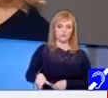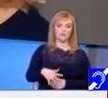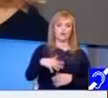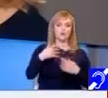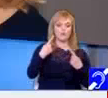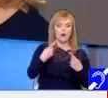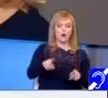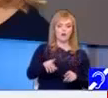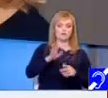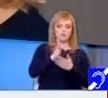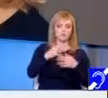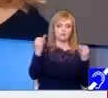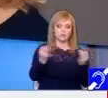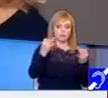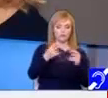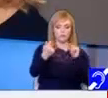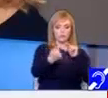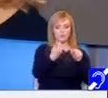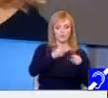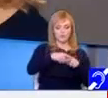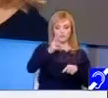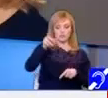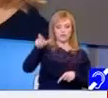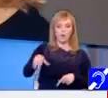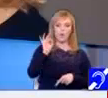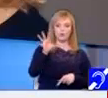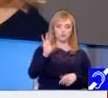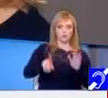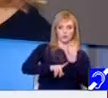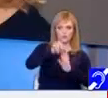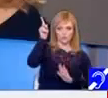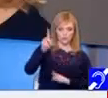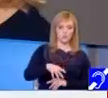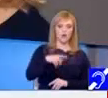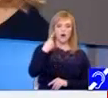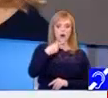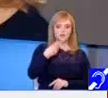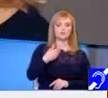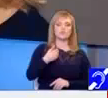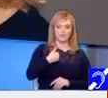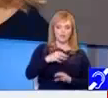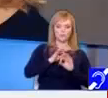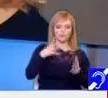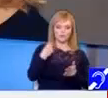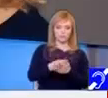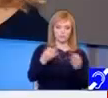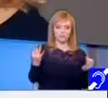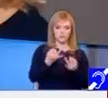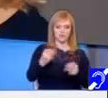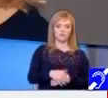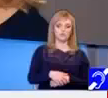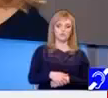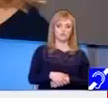de 10 de actrițe și manechine. În octombrie, când a izbucnit scandalul, Uma Thurman a spus doar că își va povesti propriile traume după ce